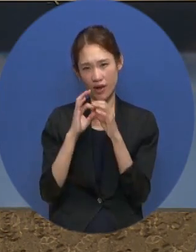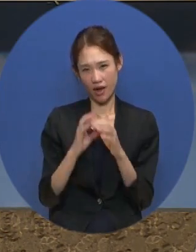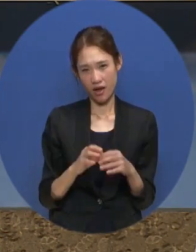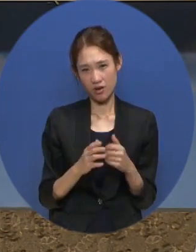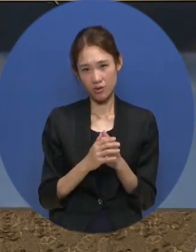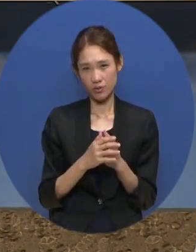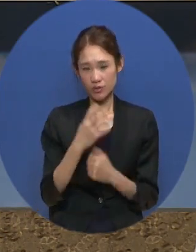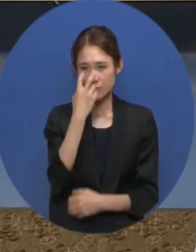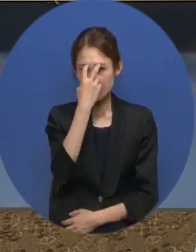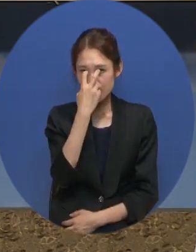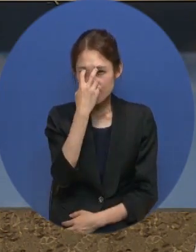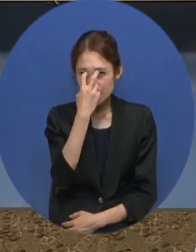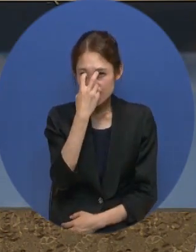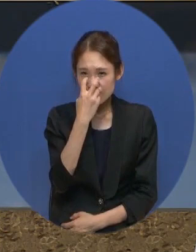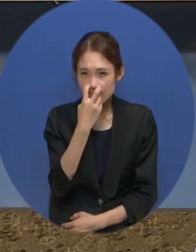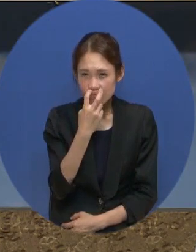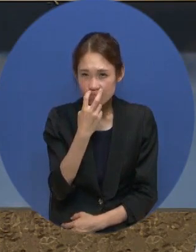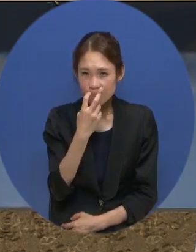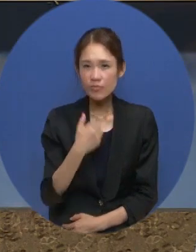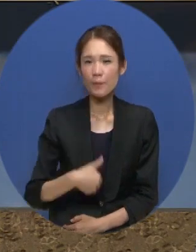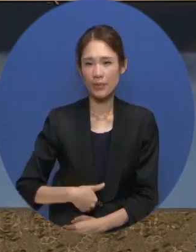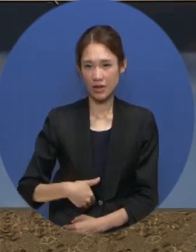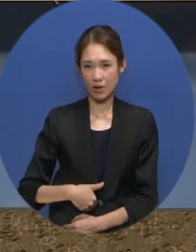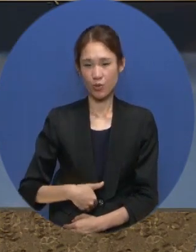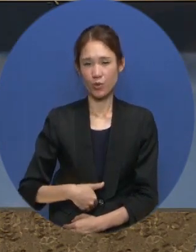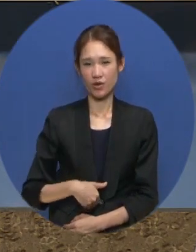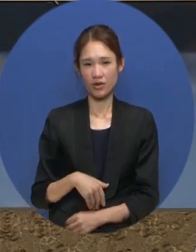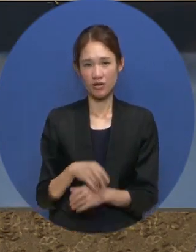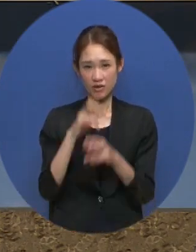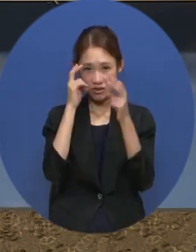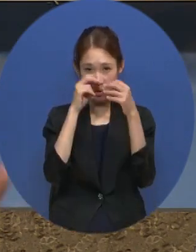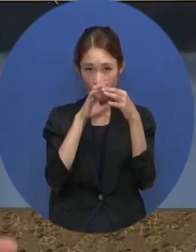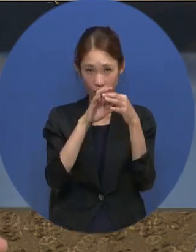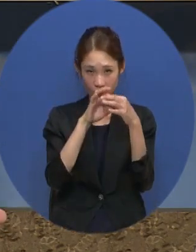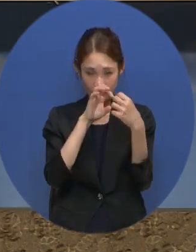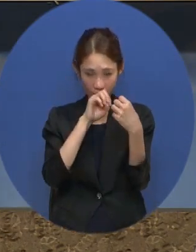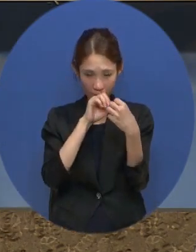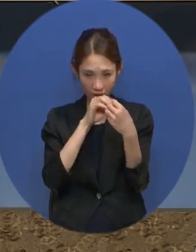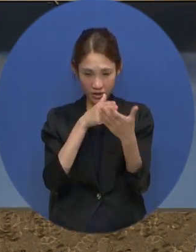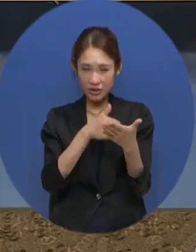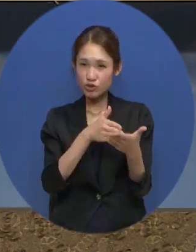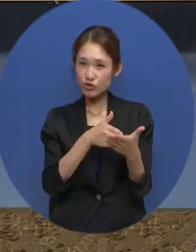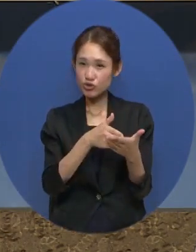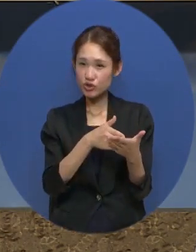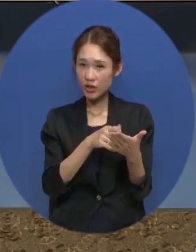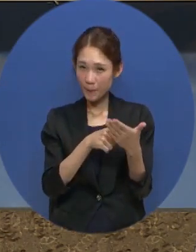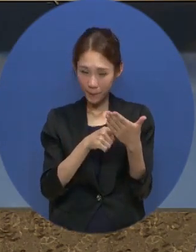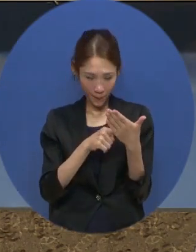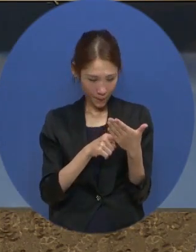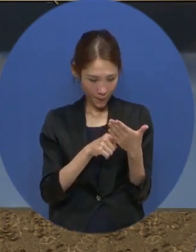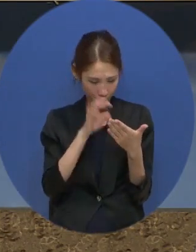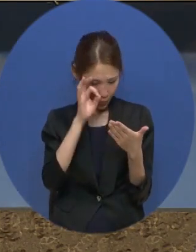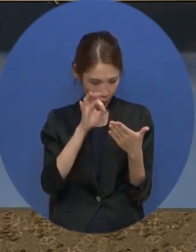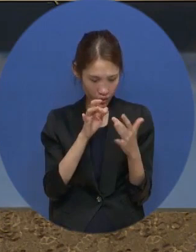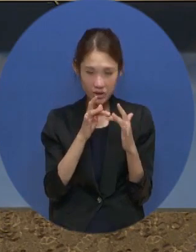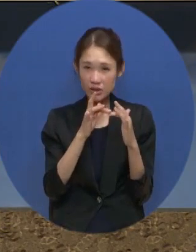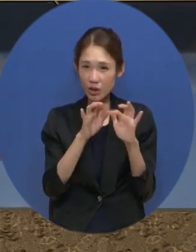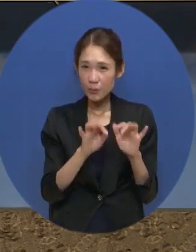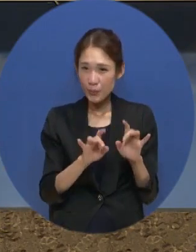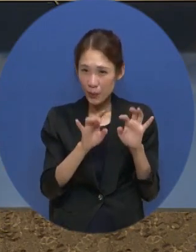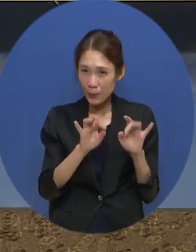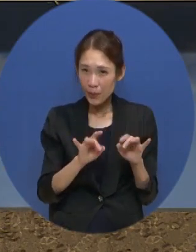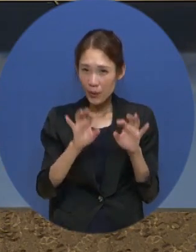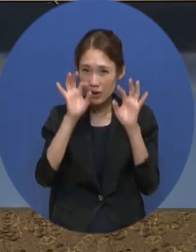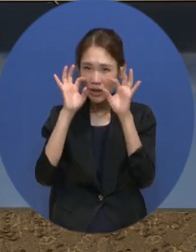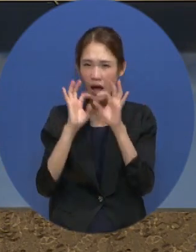좀 봐야 돼요. 그 기업에 대해서 어떤 얘기가 오고 가는지, 어떤 기사가 나오는지, 뭐 어떤 댓글이 달리는지 그래